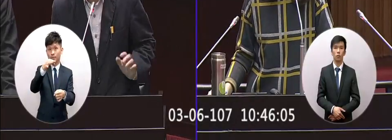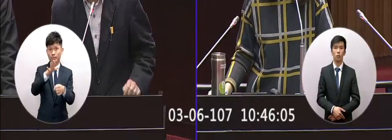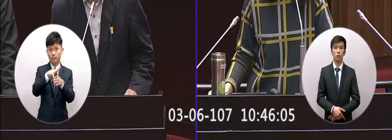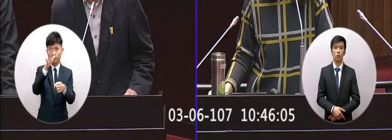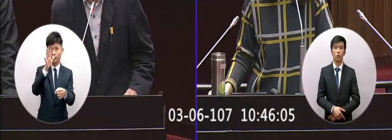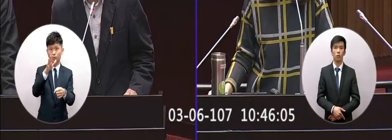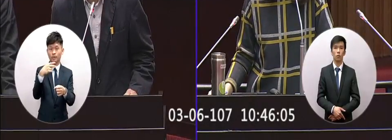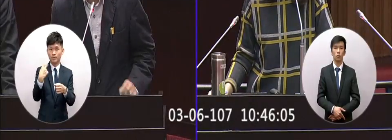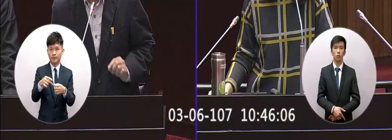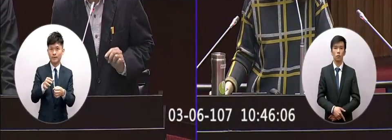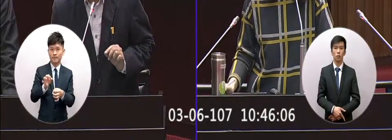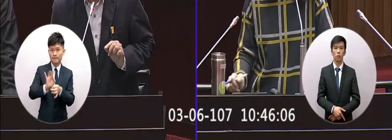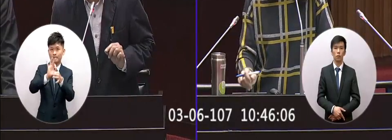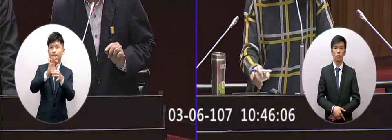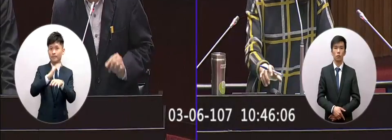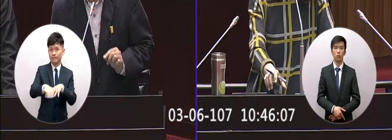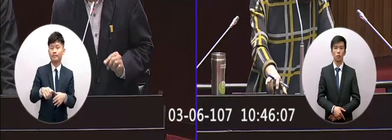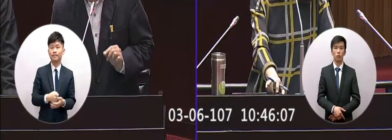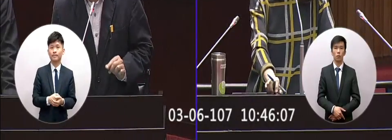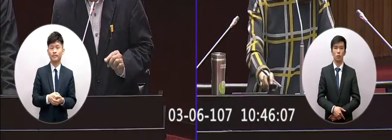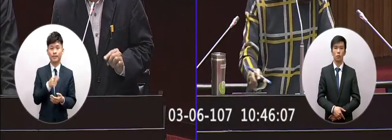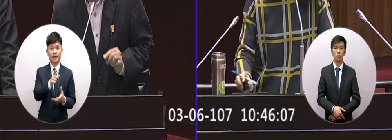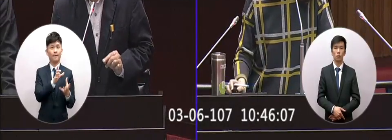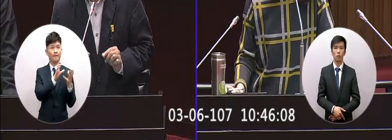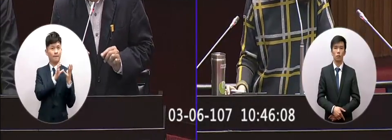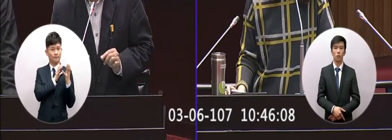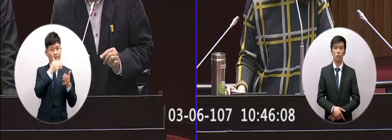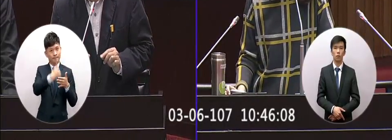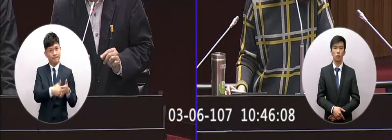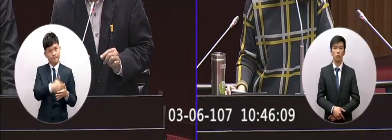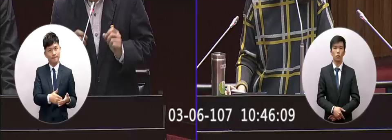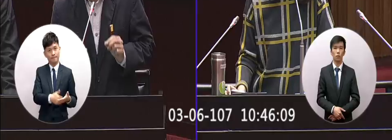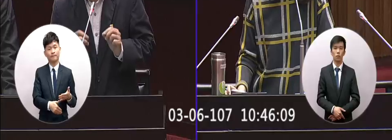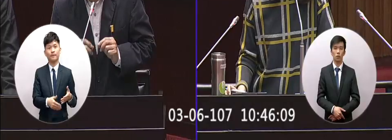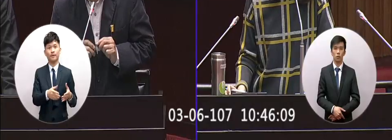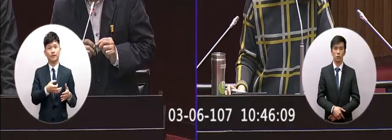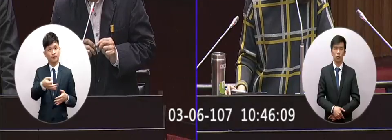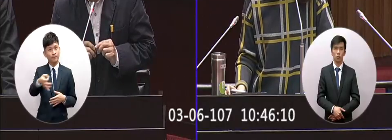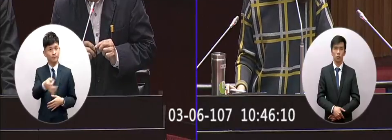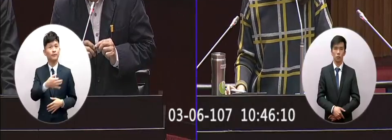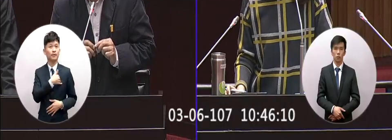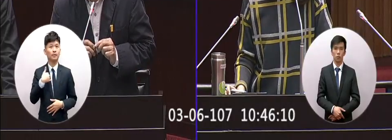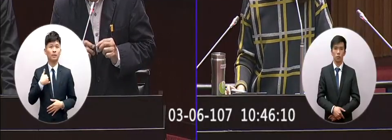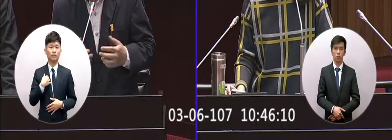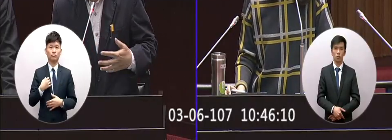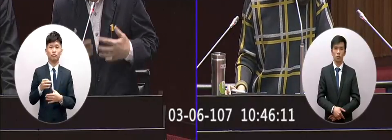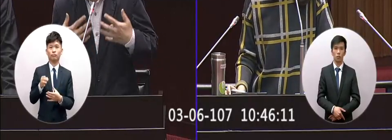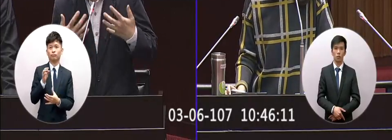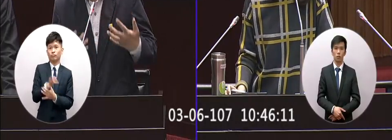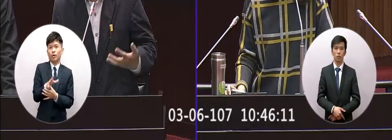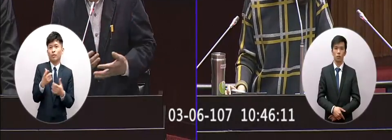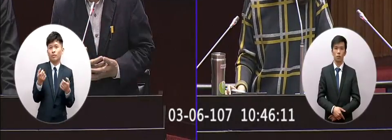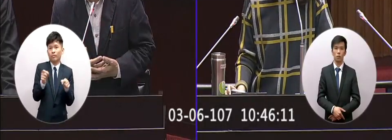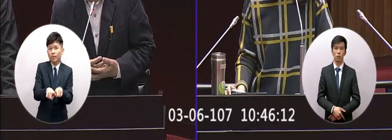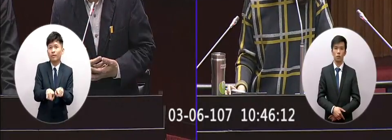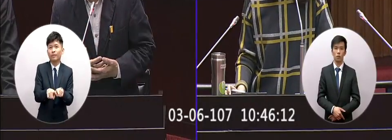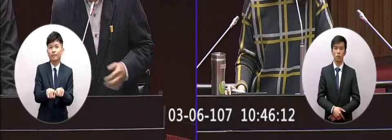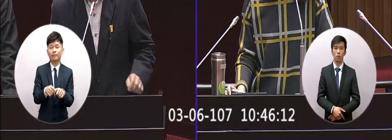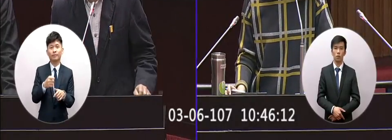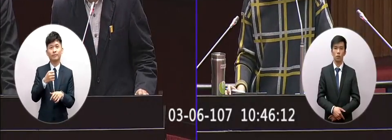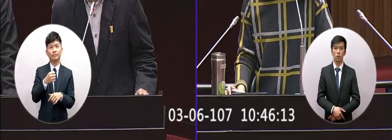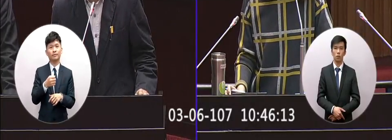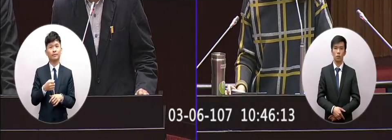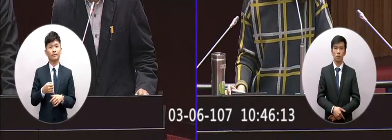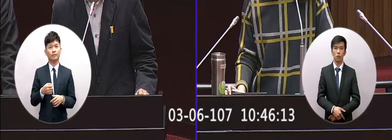再进一步的强化，所以让他更负担得起，让青年人更负担得起，因为这是一种投资，哦，这是一个很重要对青年的投